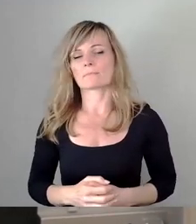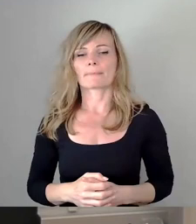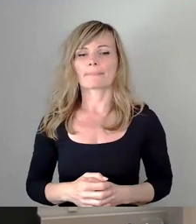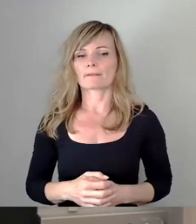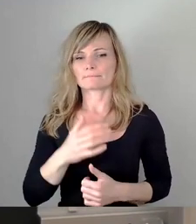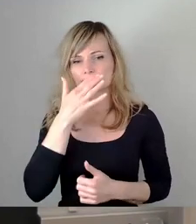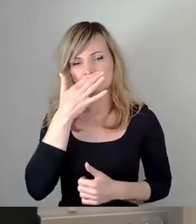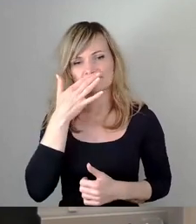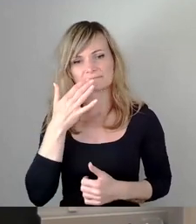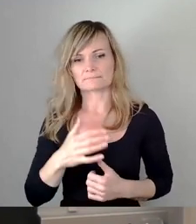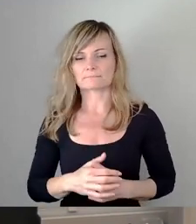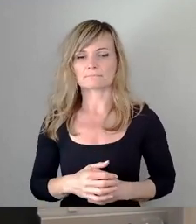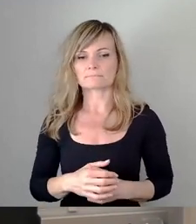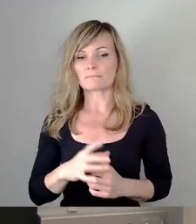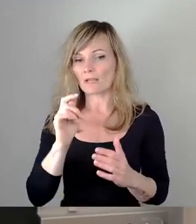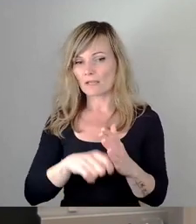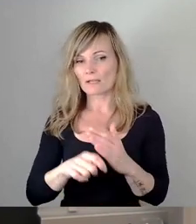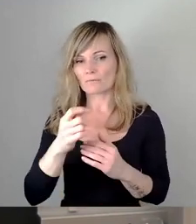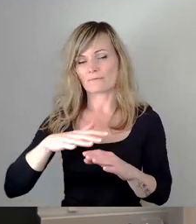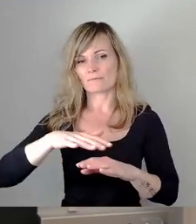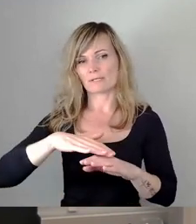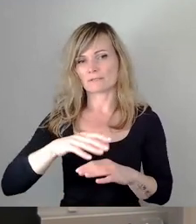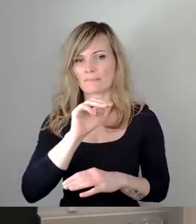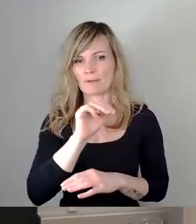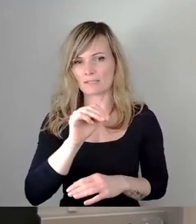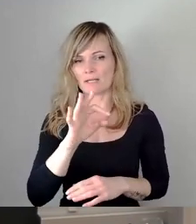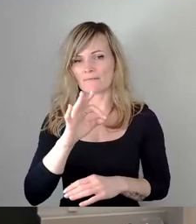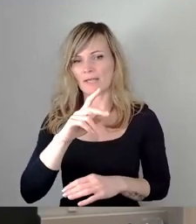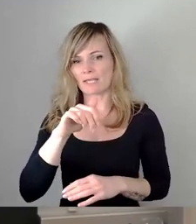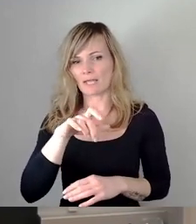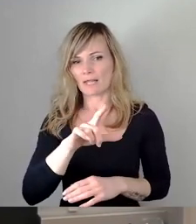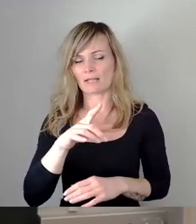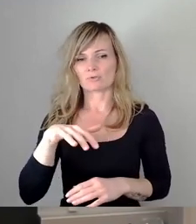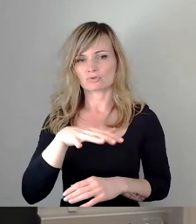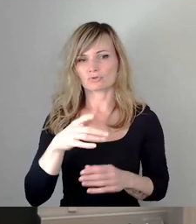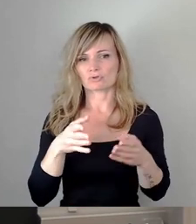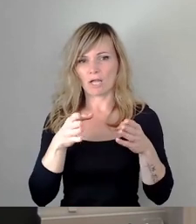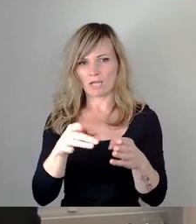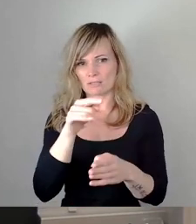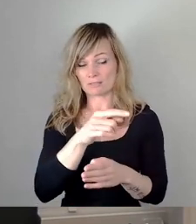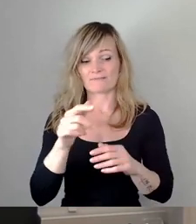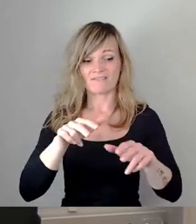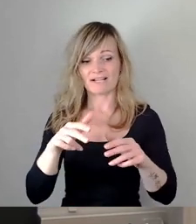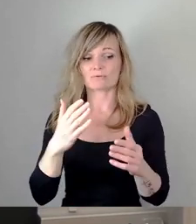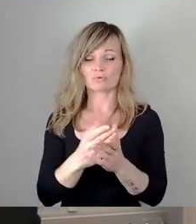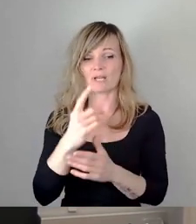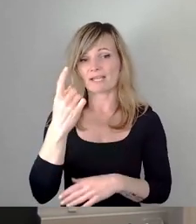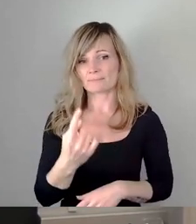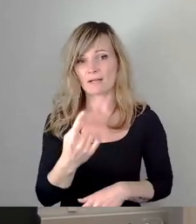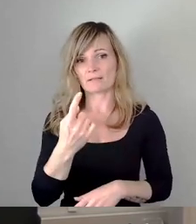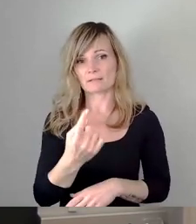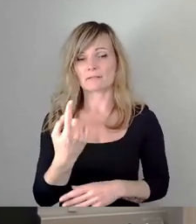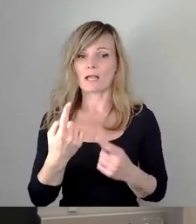Es geht um einen Ankauf einer Fläche auf der Martha-Frenkel-Straße. Die Verwaltung hat dazu schon einmal einen